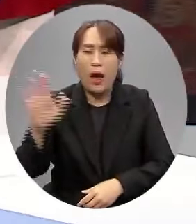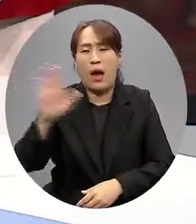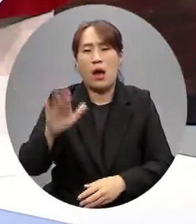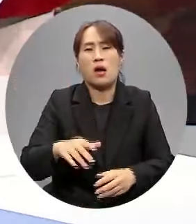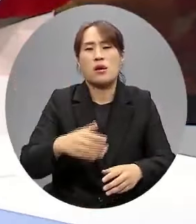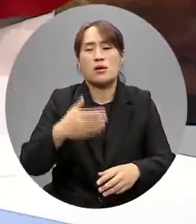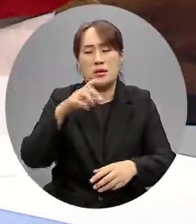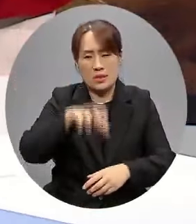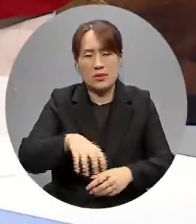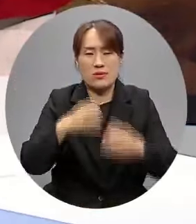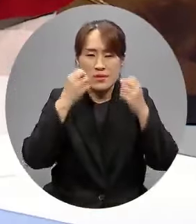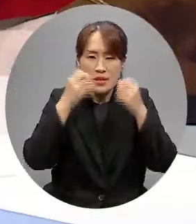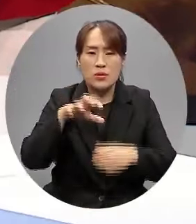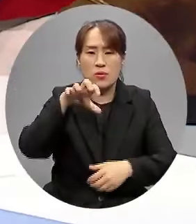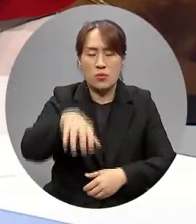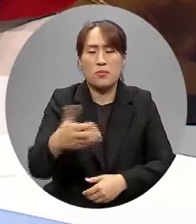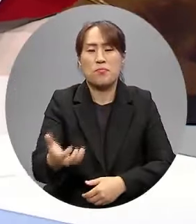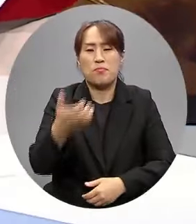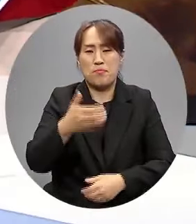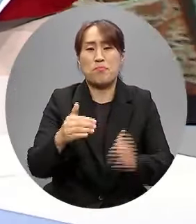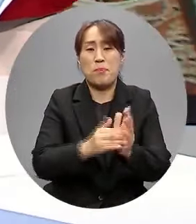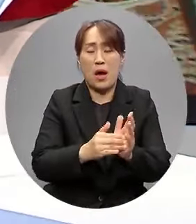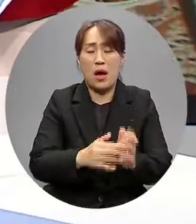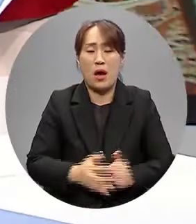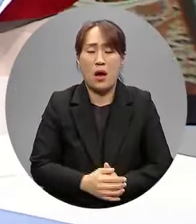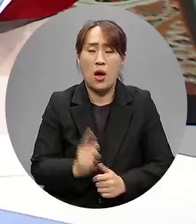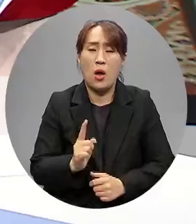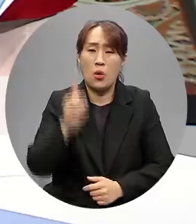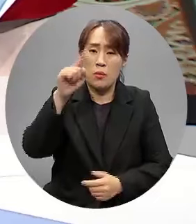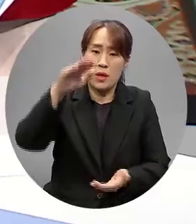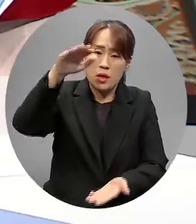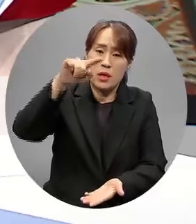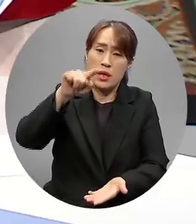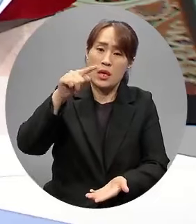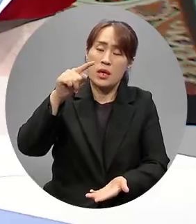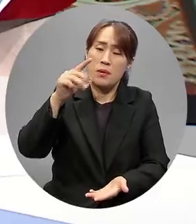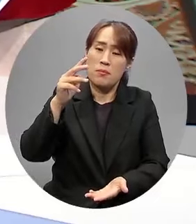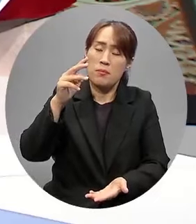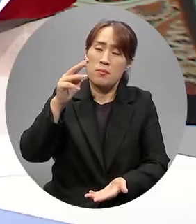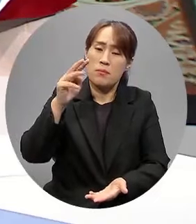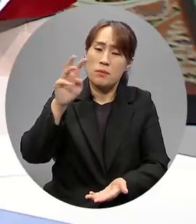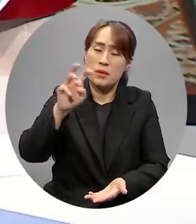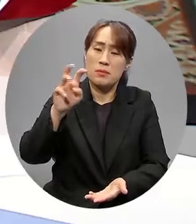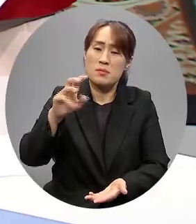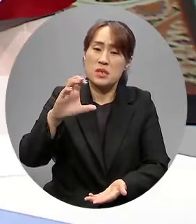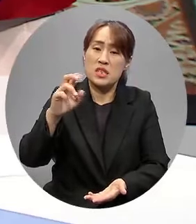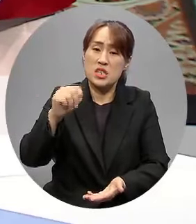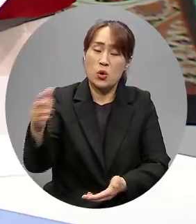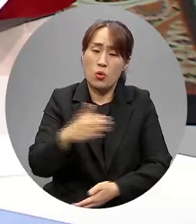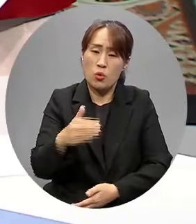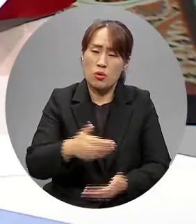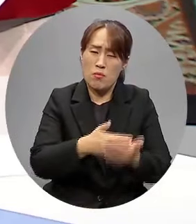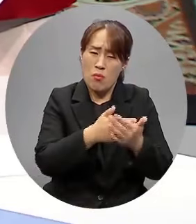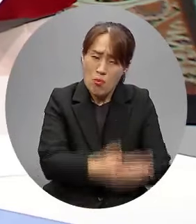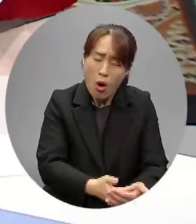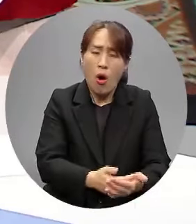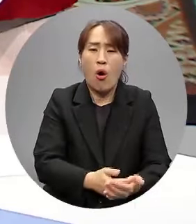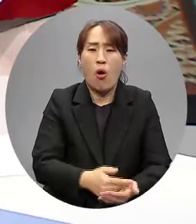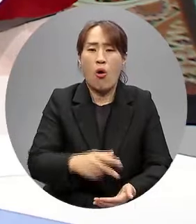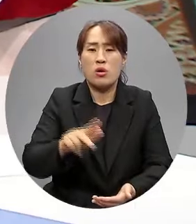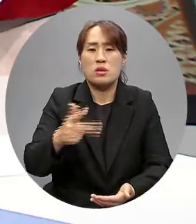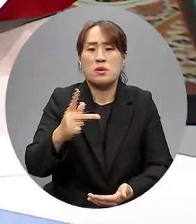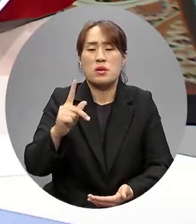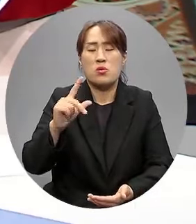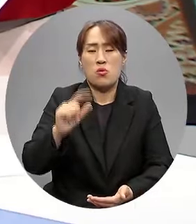지역에 새 복금 자리로 안착했습니다 높이는 1m 30cm 밖에 안 되지만 무게가 700kg이나